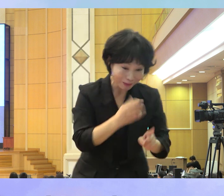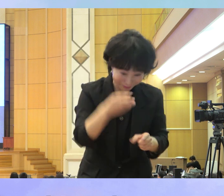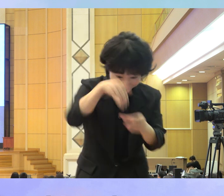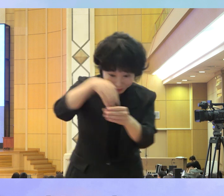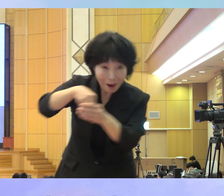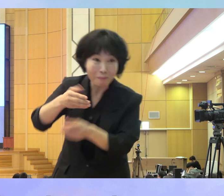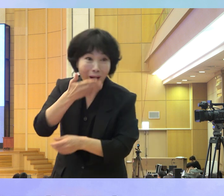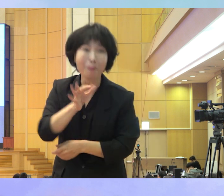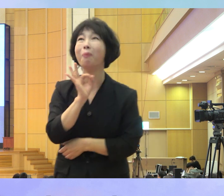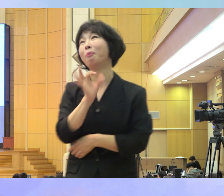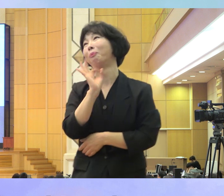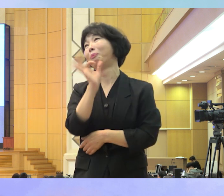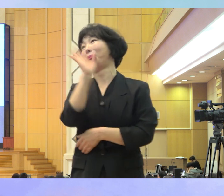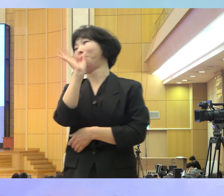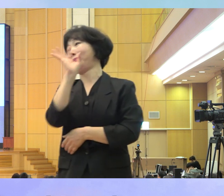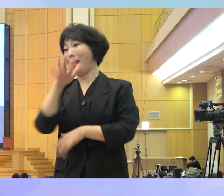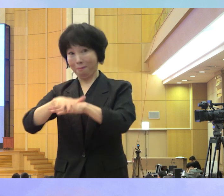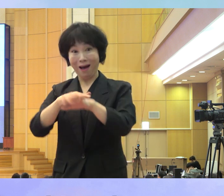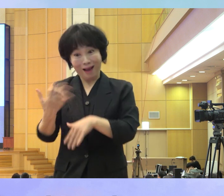지는데요?